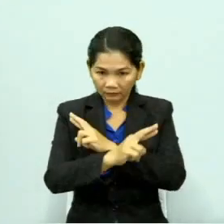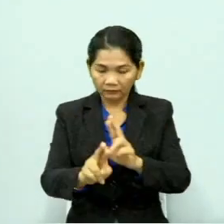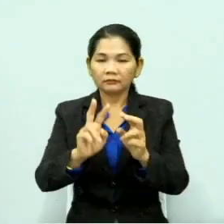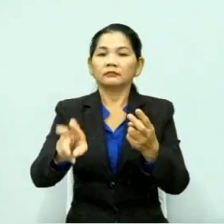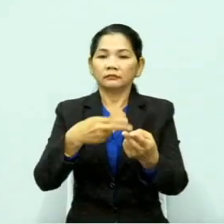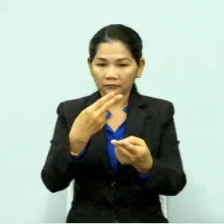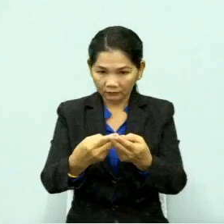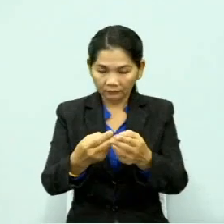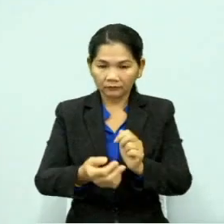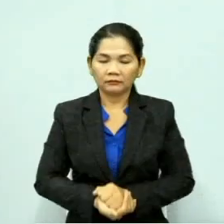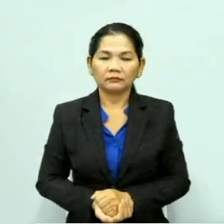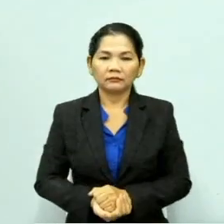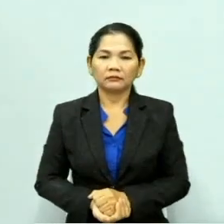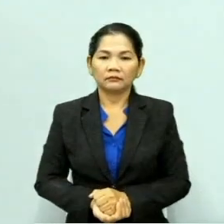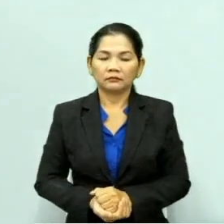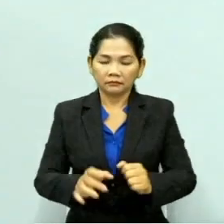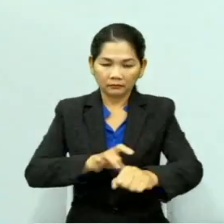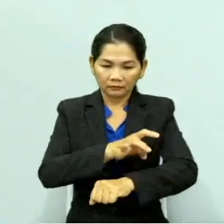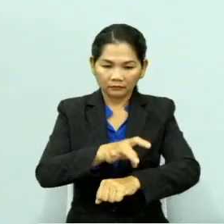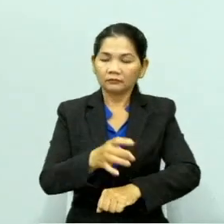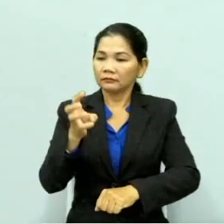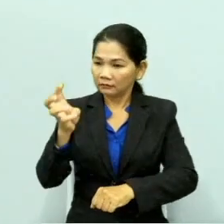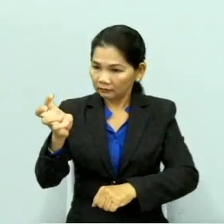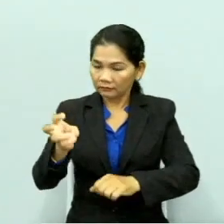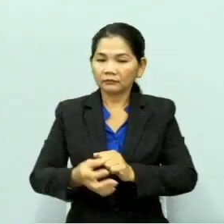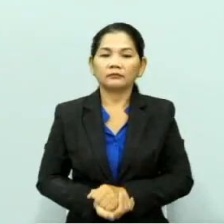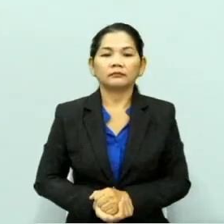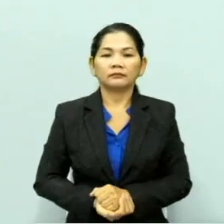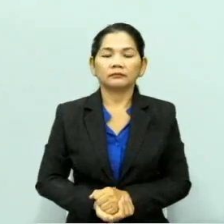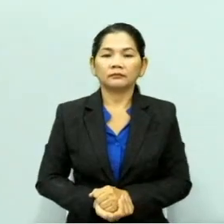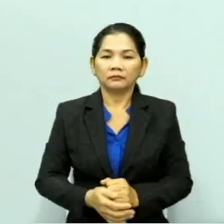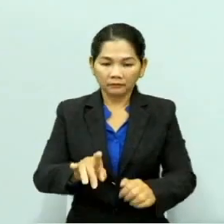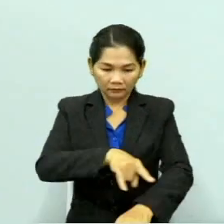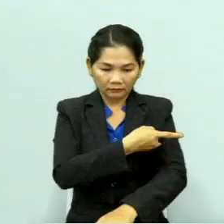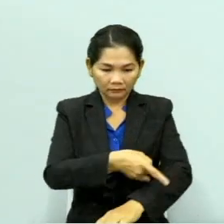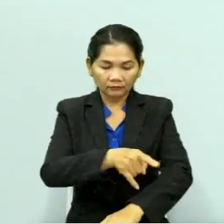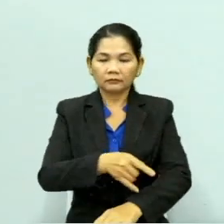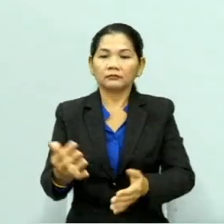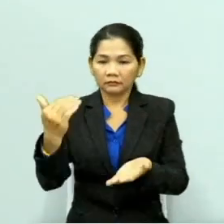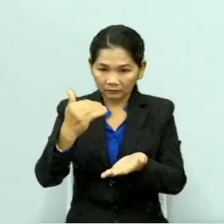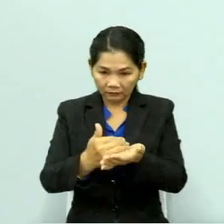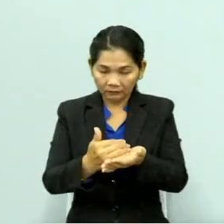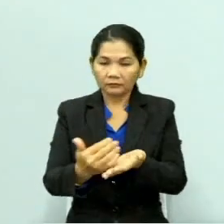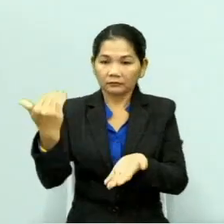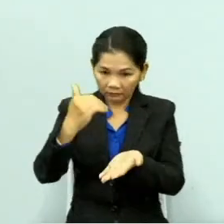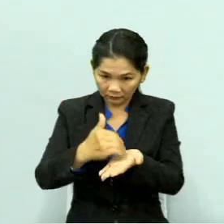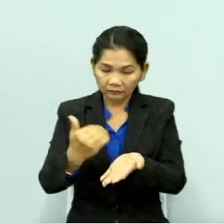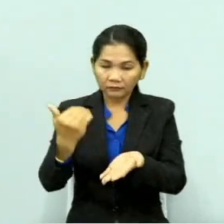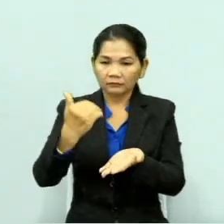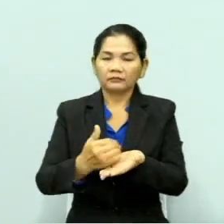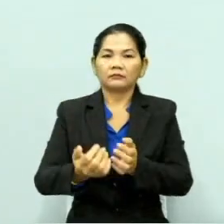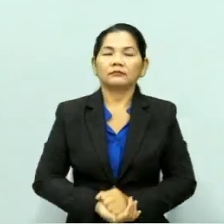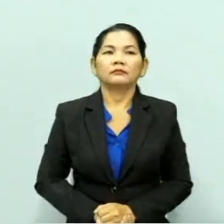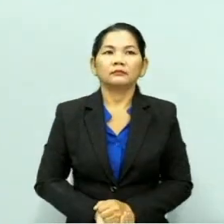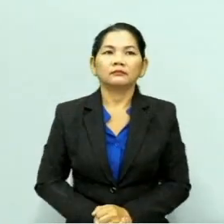xâm nú chà chẳng nè cừu tục bê bằng tích xâm rạp ở con chà sâu mê sâu ní xa làng vinh nha con á